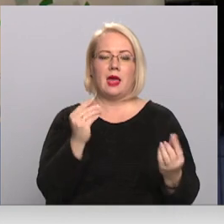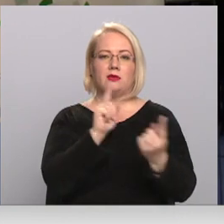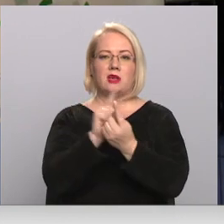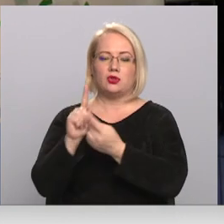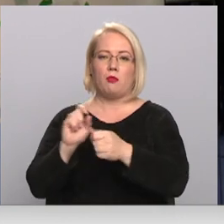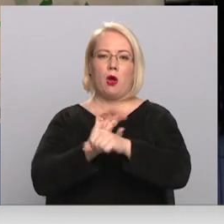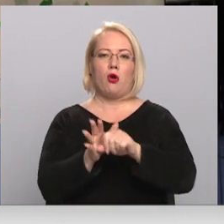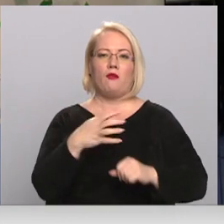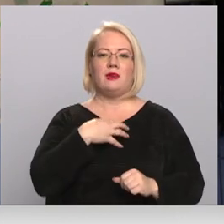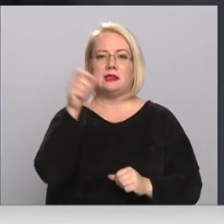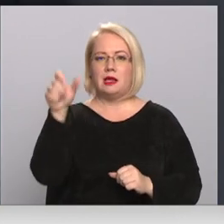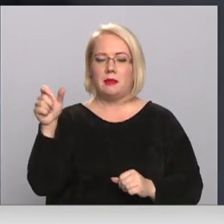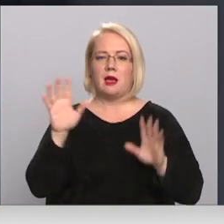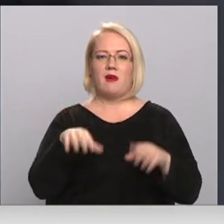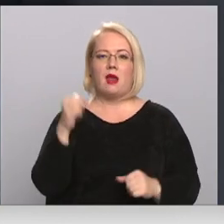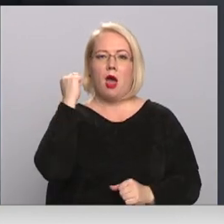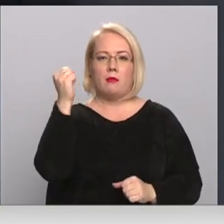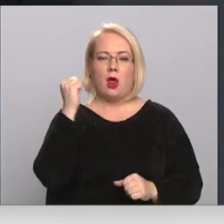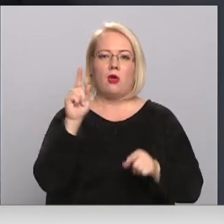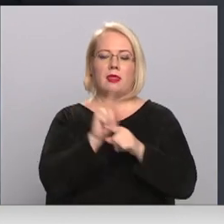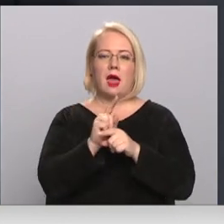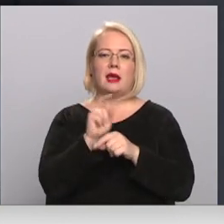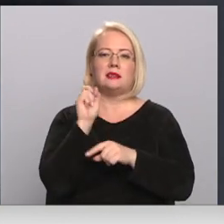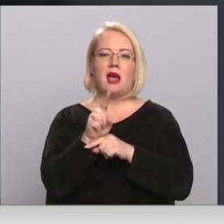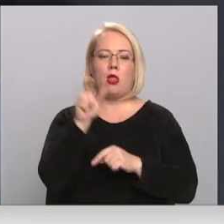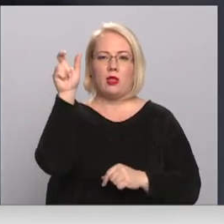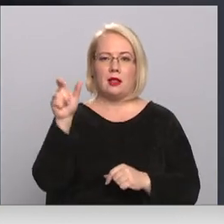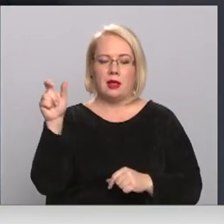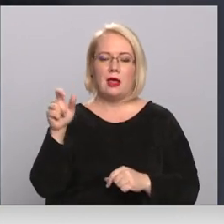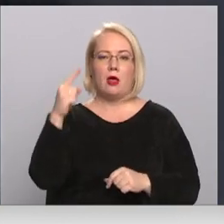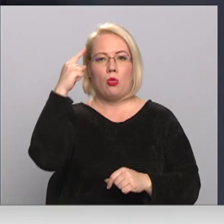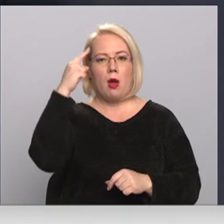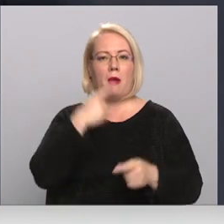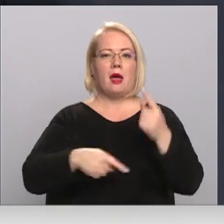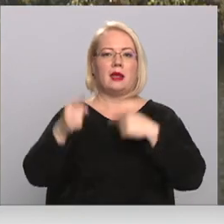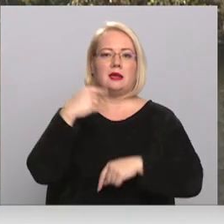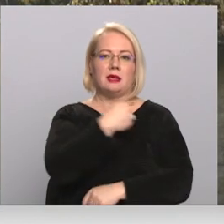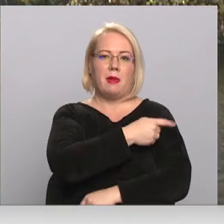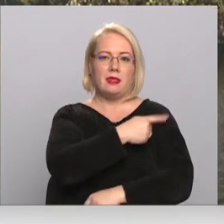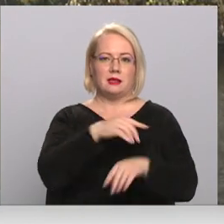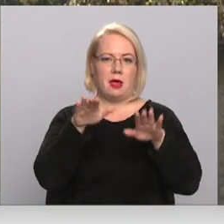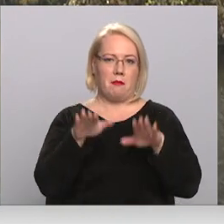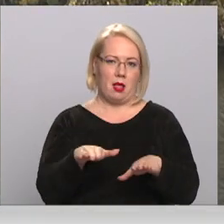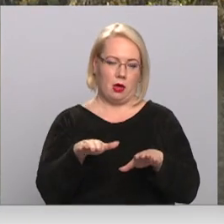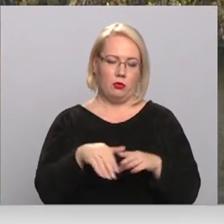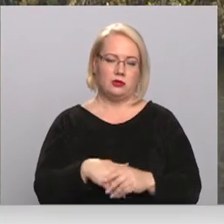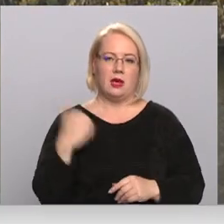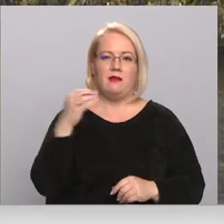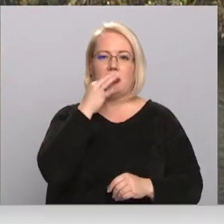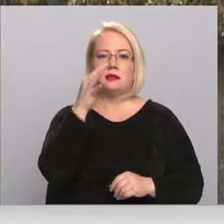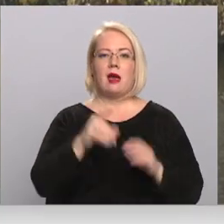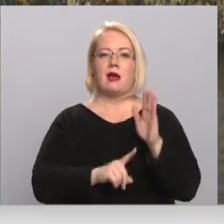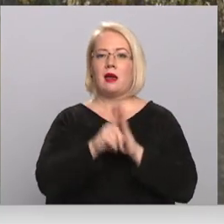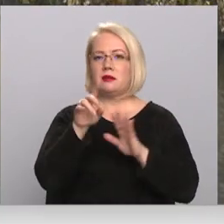Covid slimniekiem var apdraudēt salonu klientus. Doma atgriezties medicīnā gan palikusi. Tad es